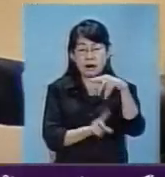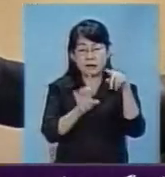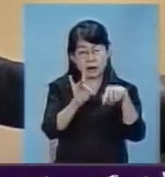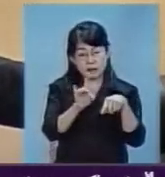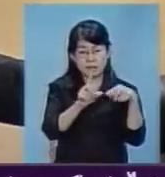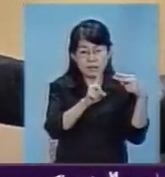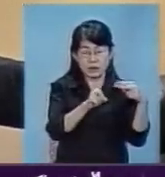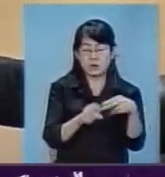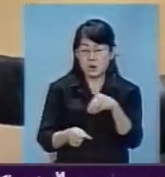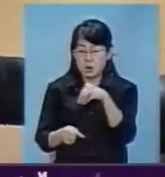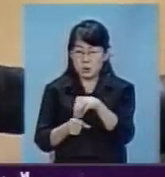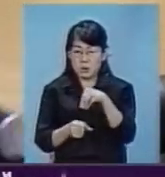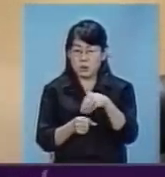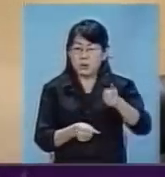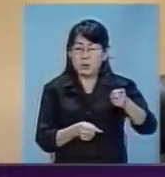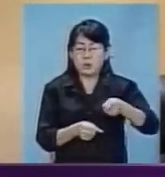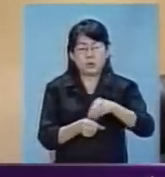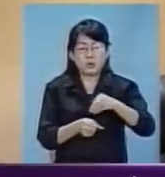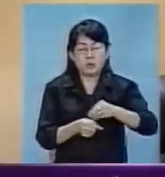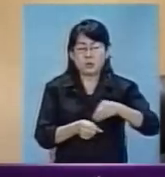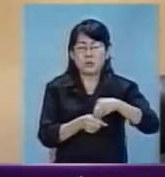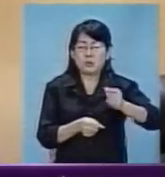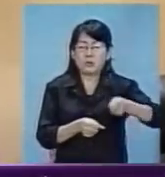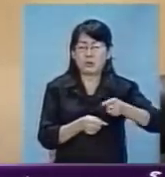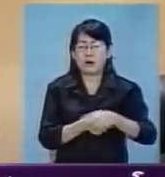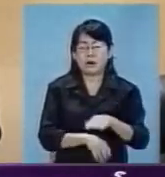งยึดพื้นที่ hani ราธ อัเดินตลอดทงสายเหือนเดิม